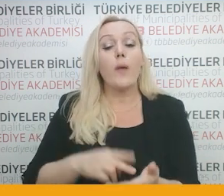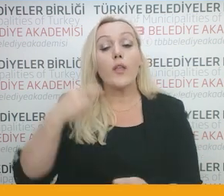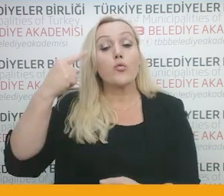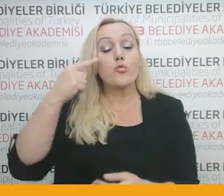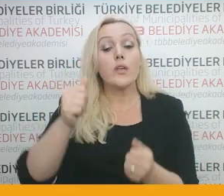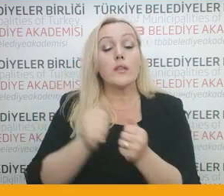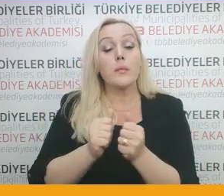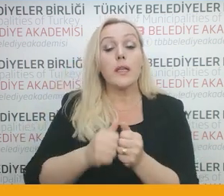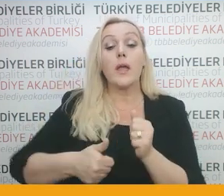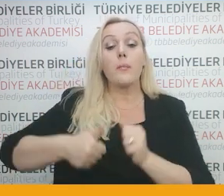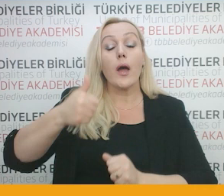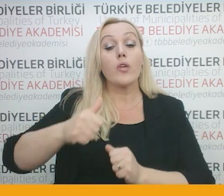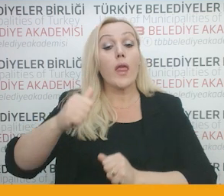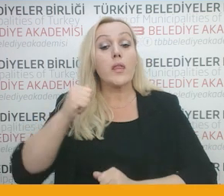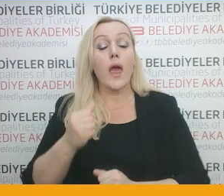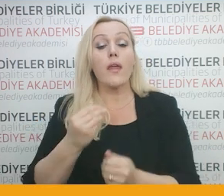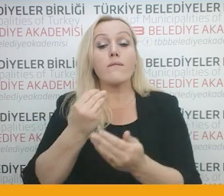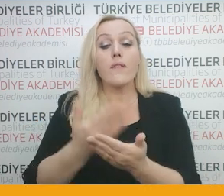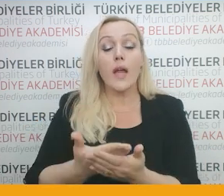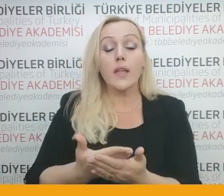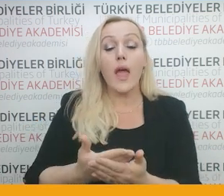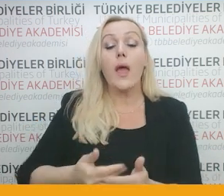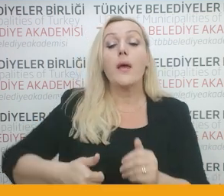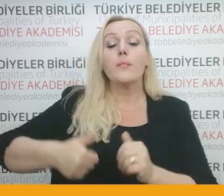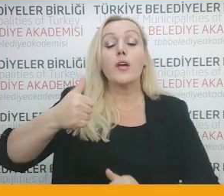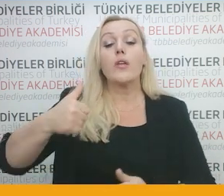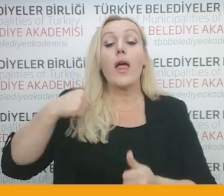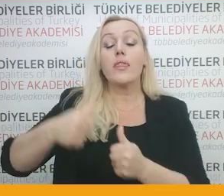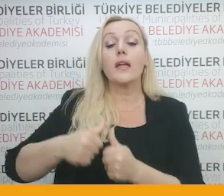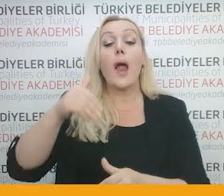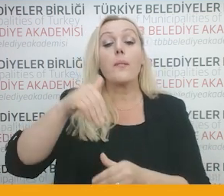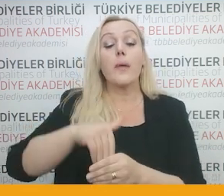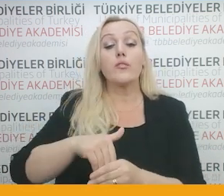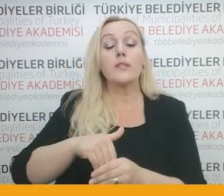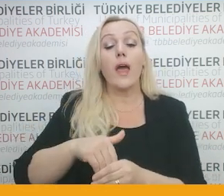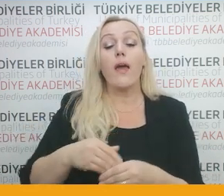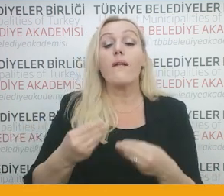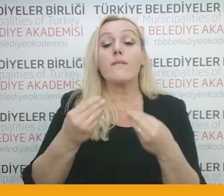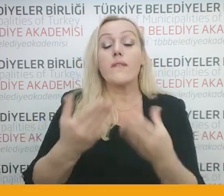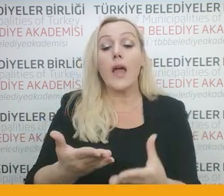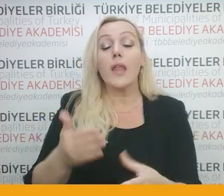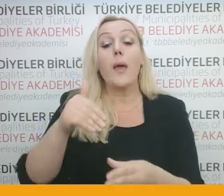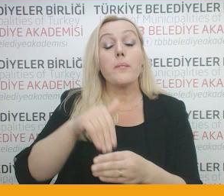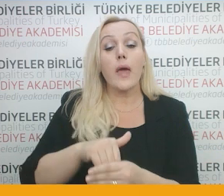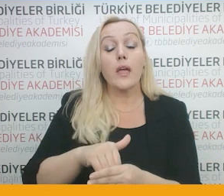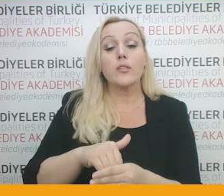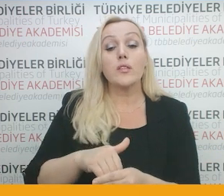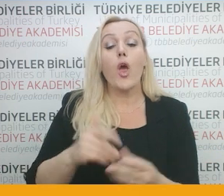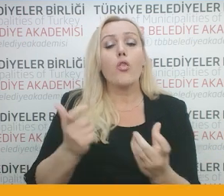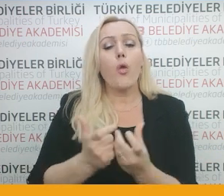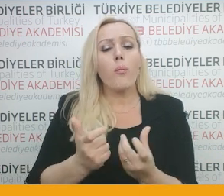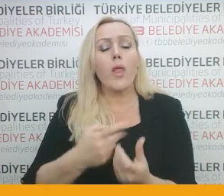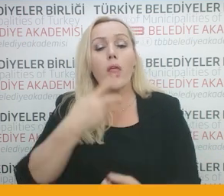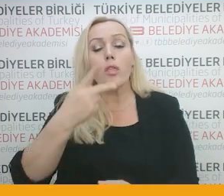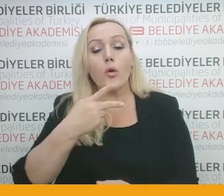Başkan tekrar bunu ne yaptı? Tasar olarak meclise getirdi. Meclis bu tasarıyı görüştü. Bağlı idare bütçeleri